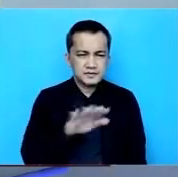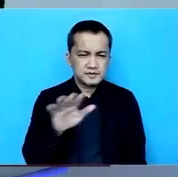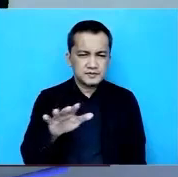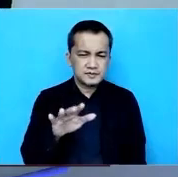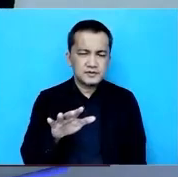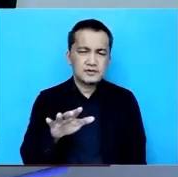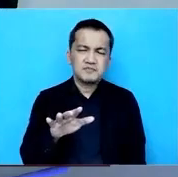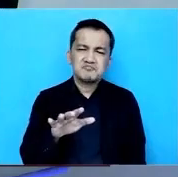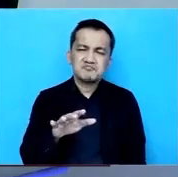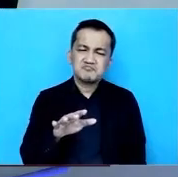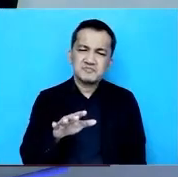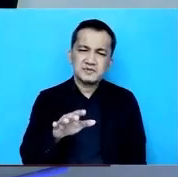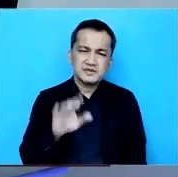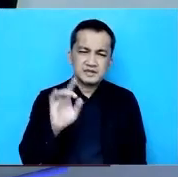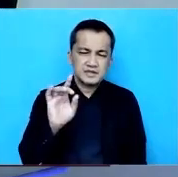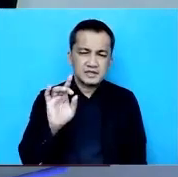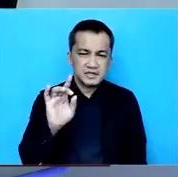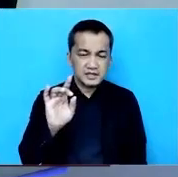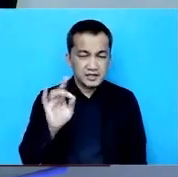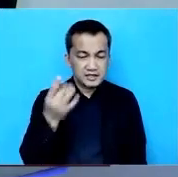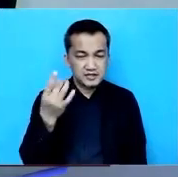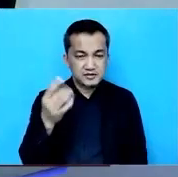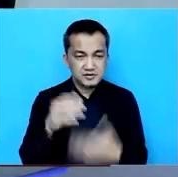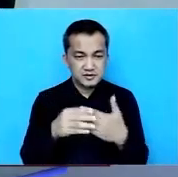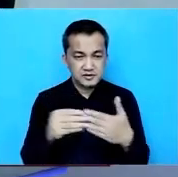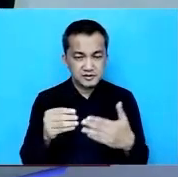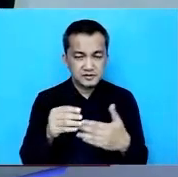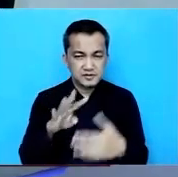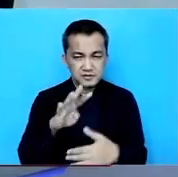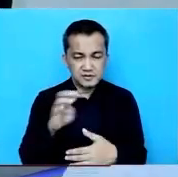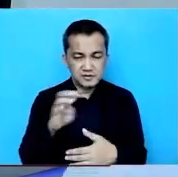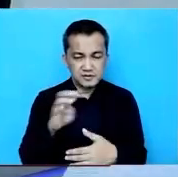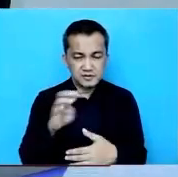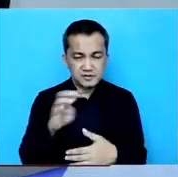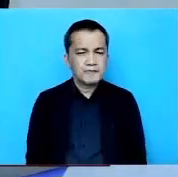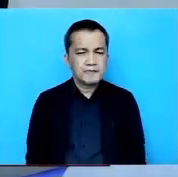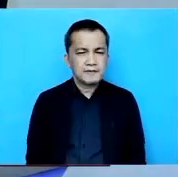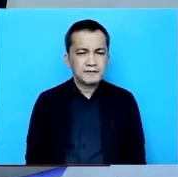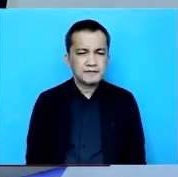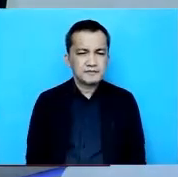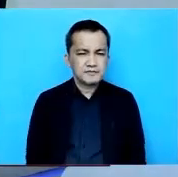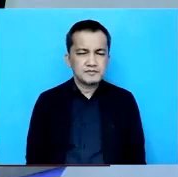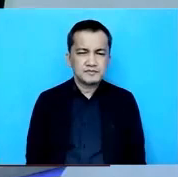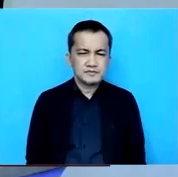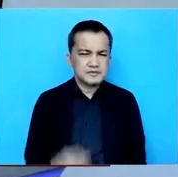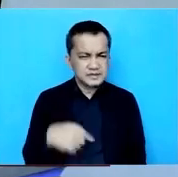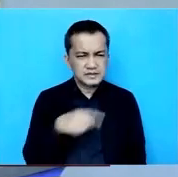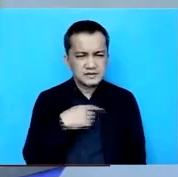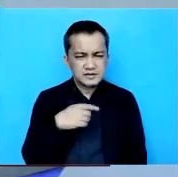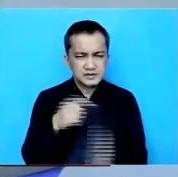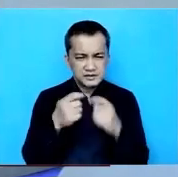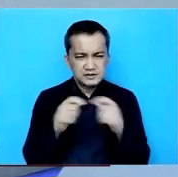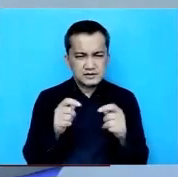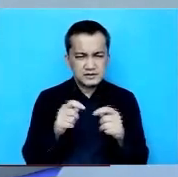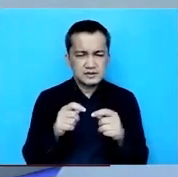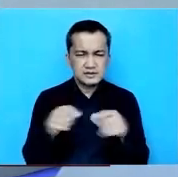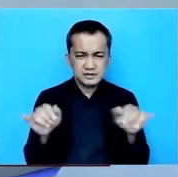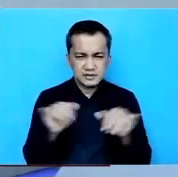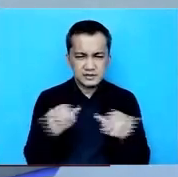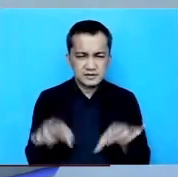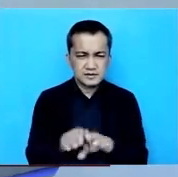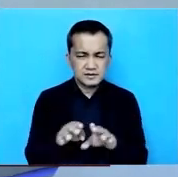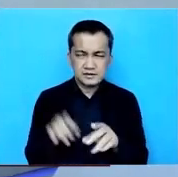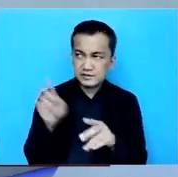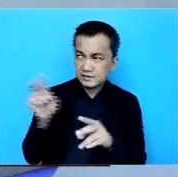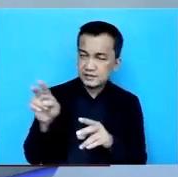o halos $8 o nasa 400 piso. Sinubukan po namin maganap ng medyo katumbas na laki nito at ito po ang